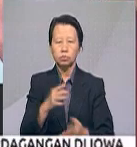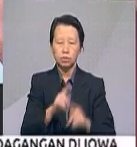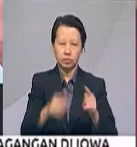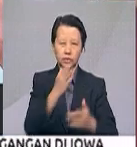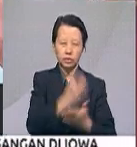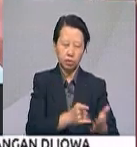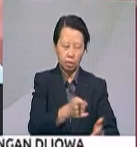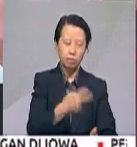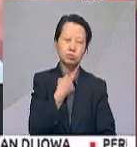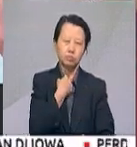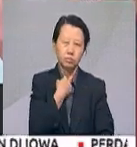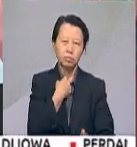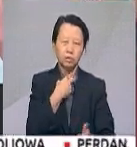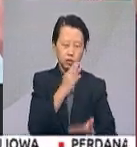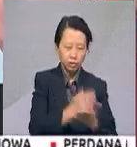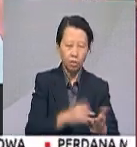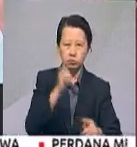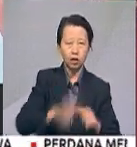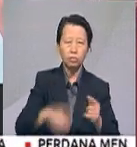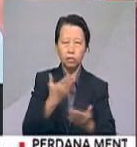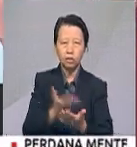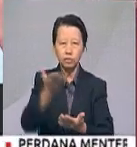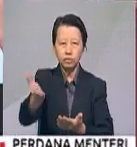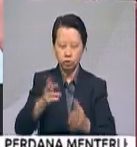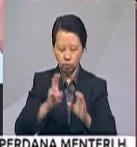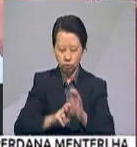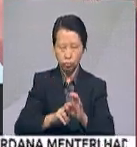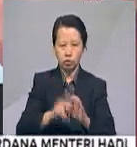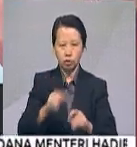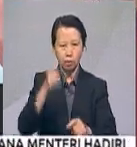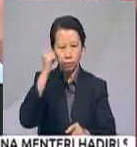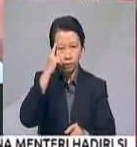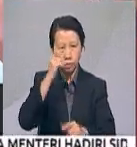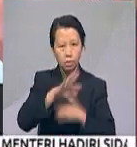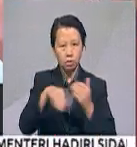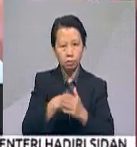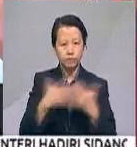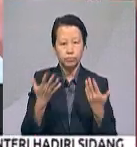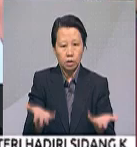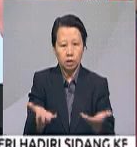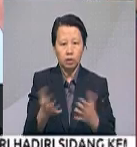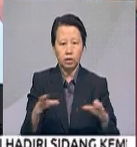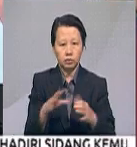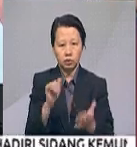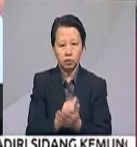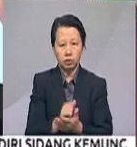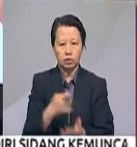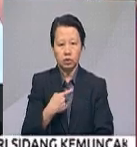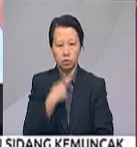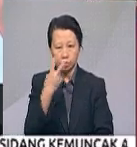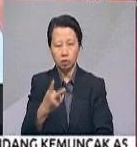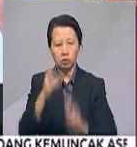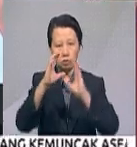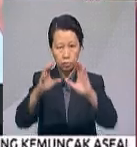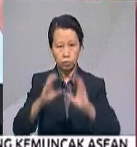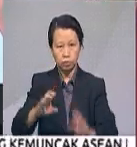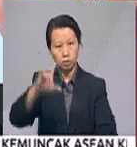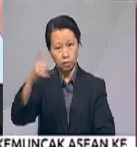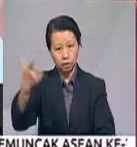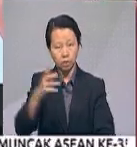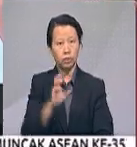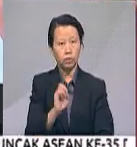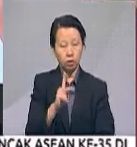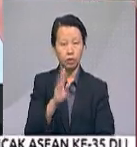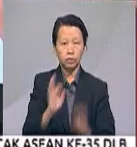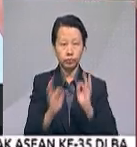pada segi mereka tidak mampu, namun kita nak fikirkan pada keseluruhannya. Bagaimana kita nak buatkan? Kita tengok cara-cara lain lah. Ya? Kalau